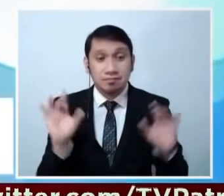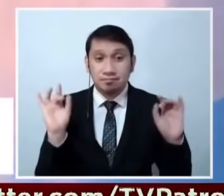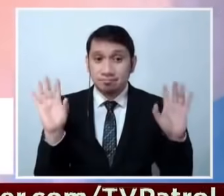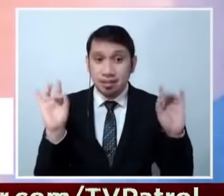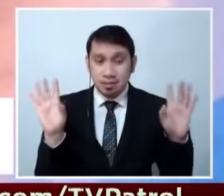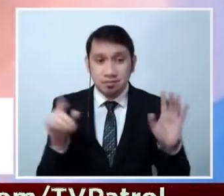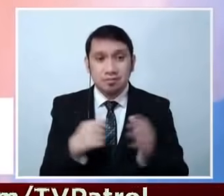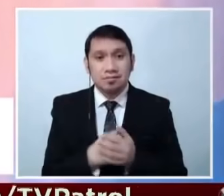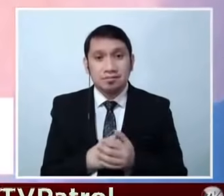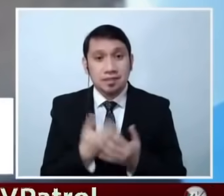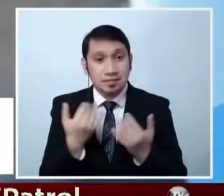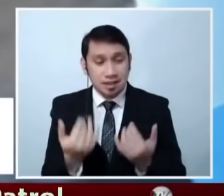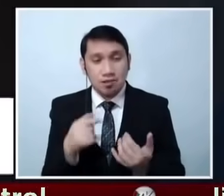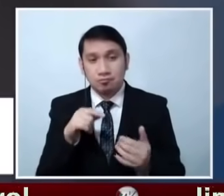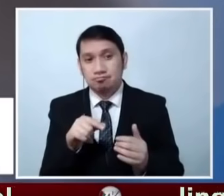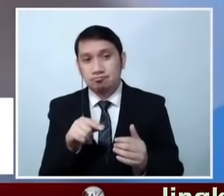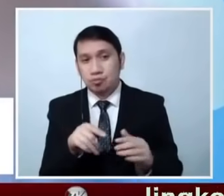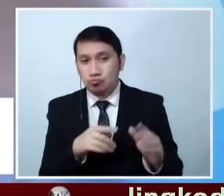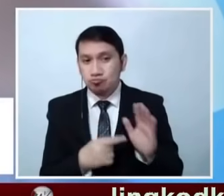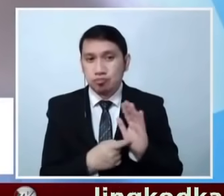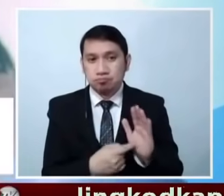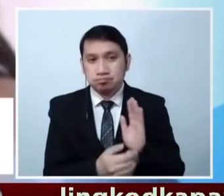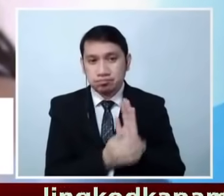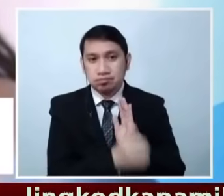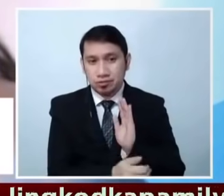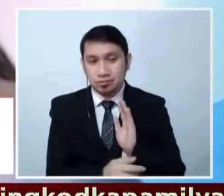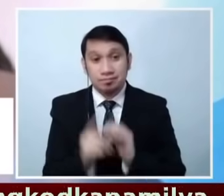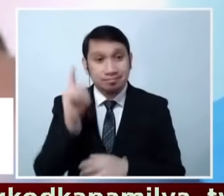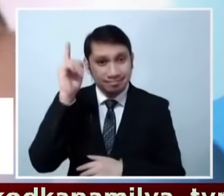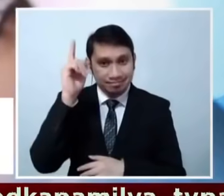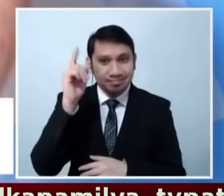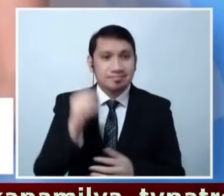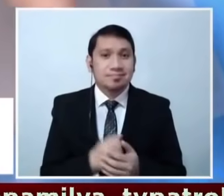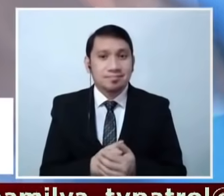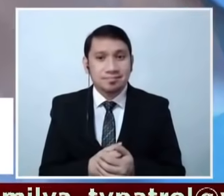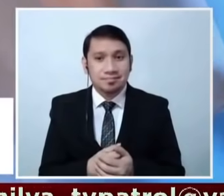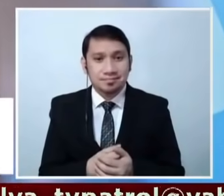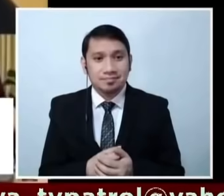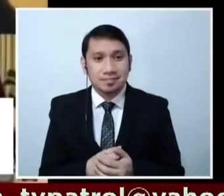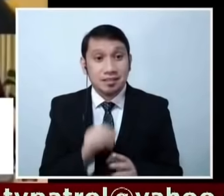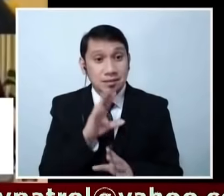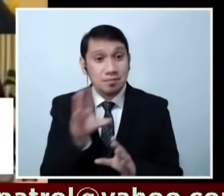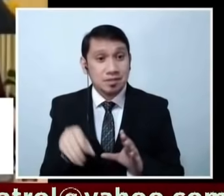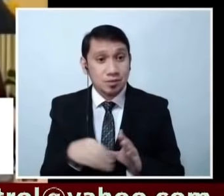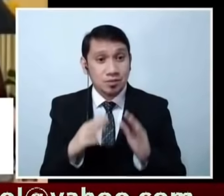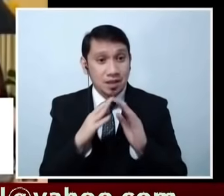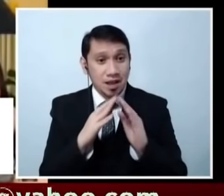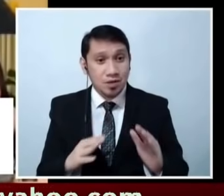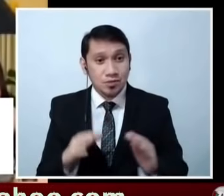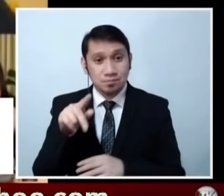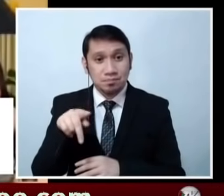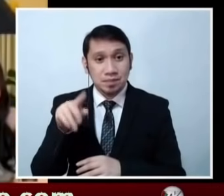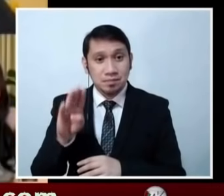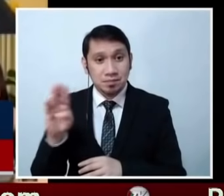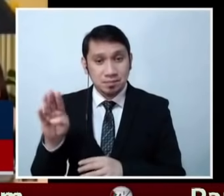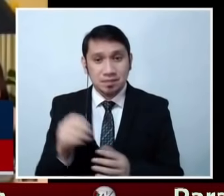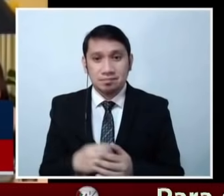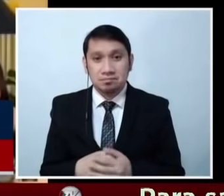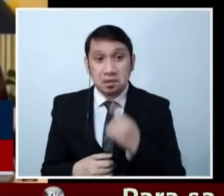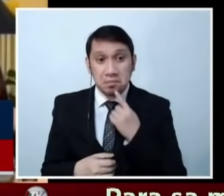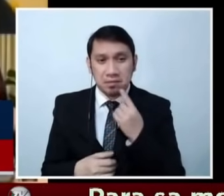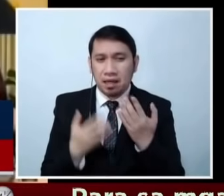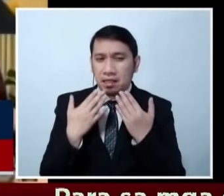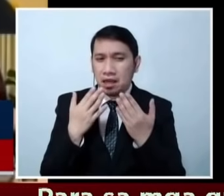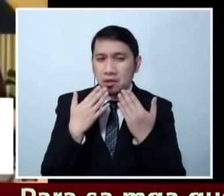bahay ni Kuya naman magpapakitang gila si Eliza Valdez bilang celebrity housemate. Thank you so much, Kuya. I'm really